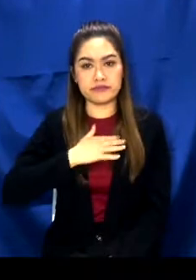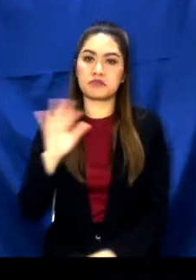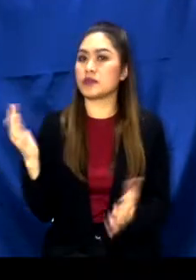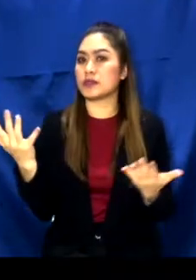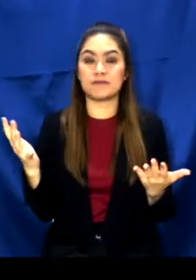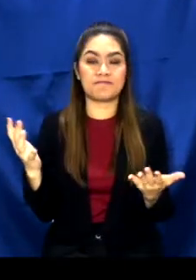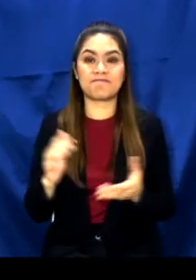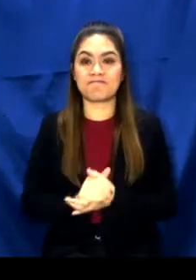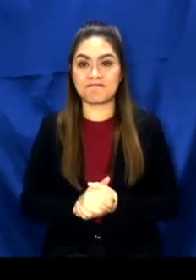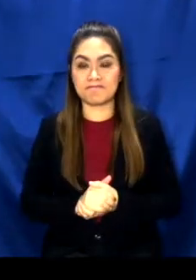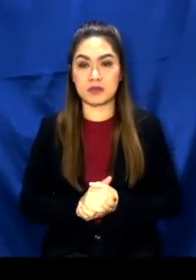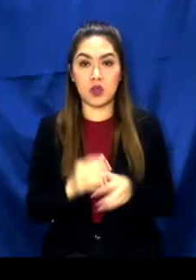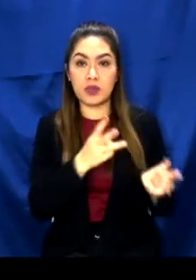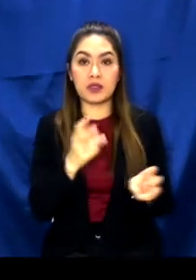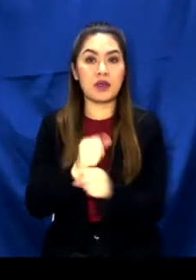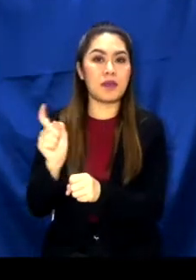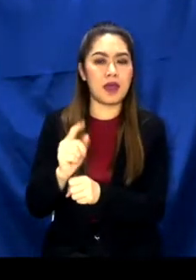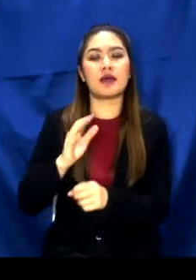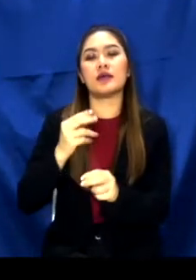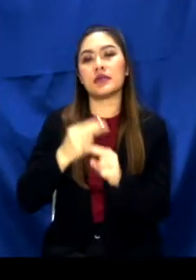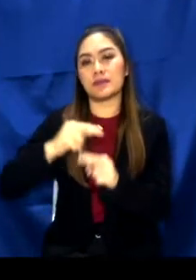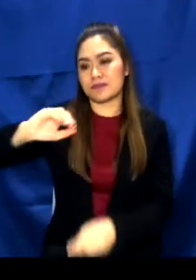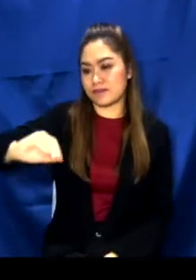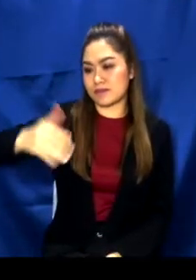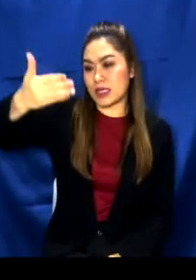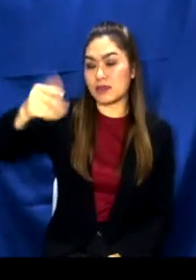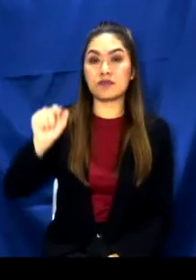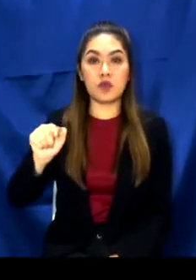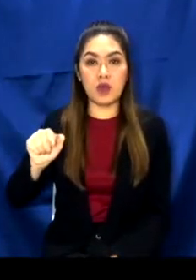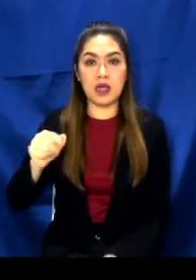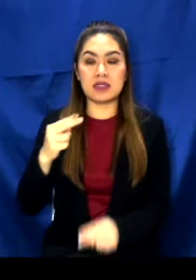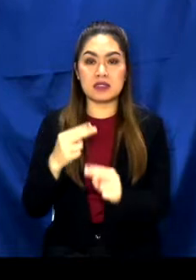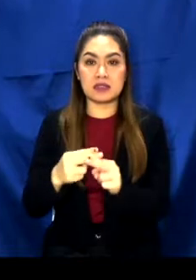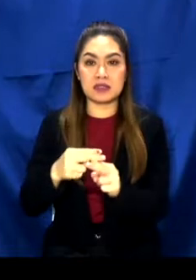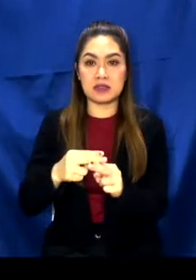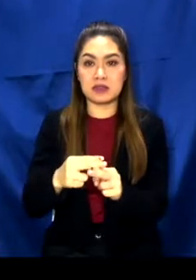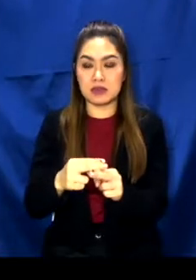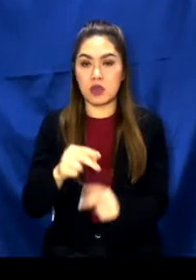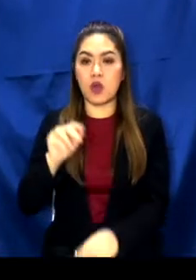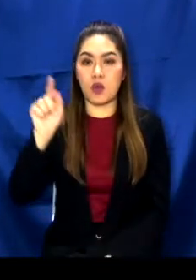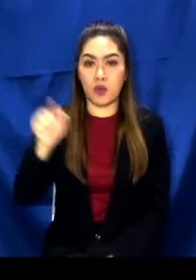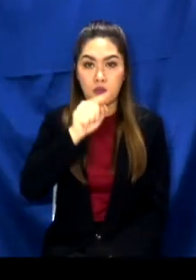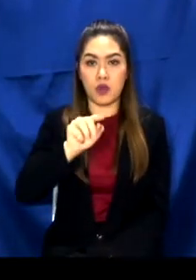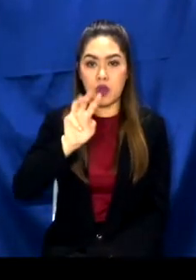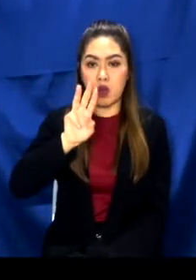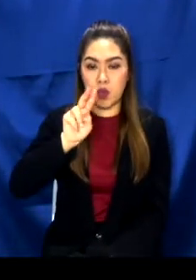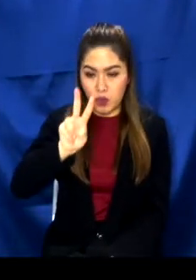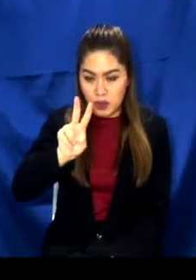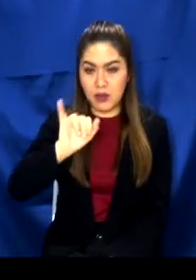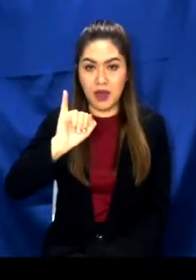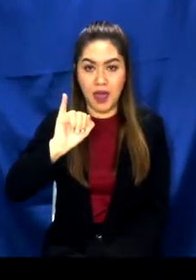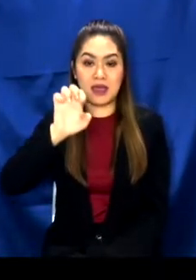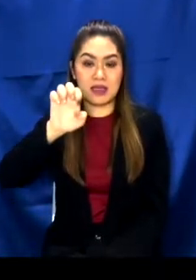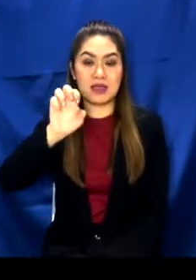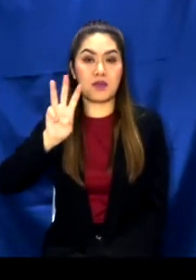ทัดเราก็ไปสร้างไปเปิดขึ้นมาโดยการไปที่วิวนะคะแล้วก็คำว่า ruler ค่ะ